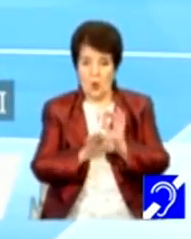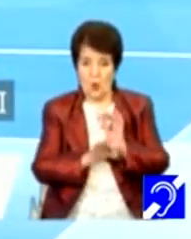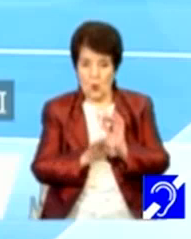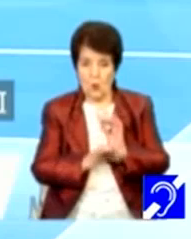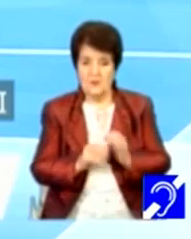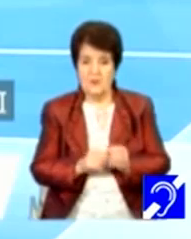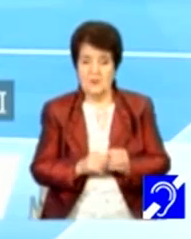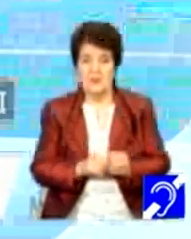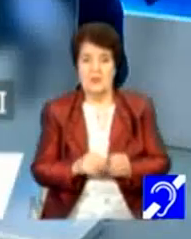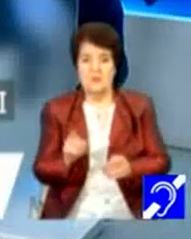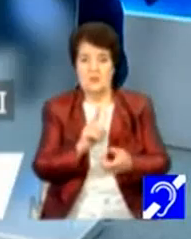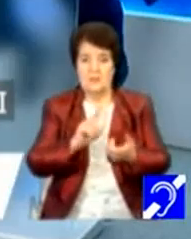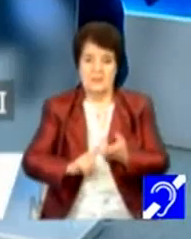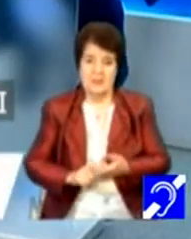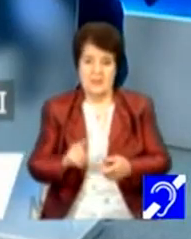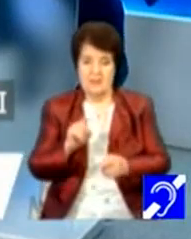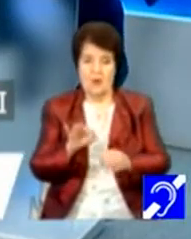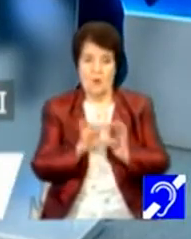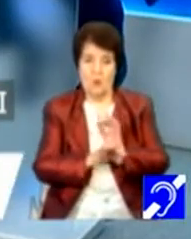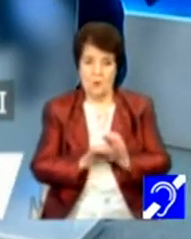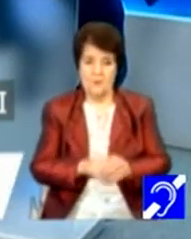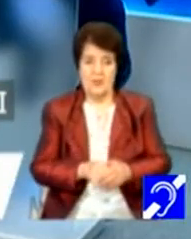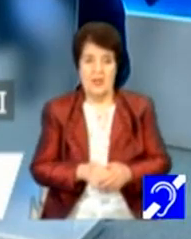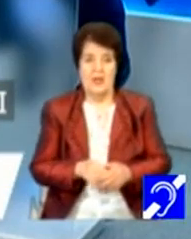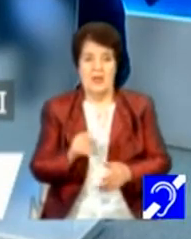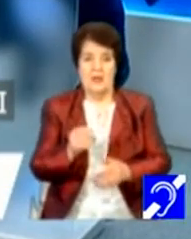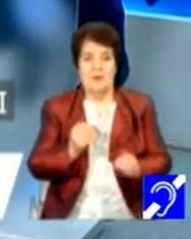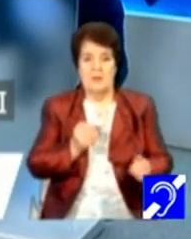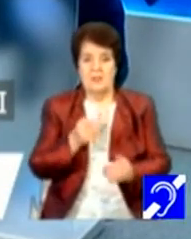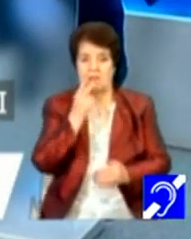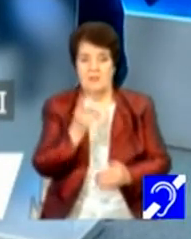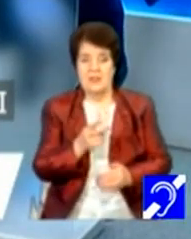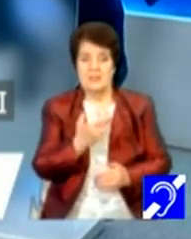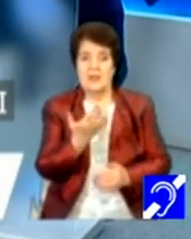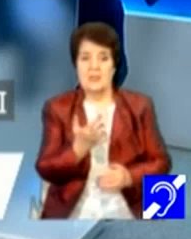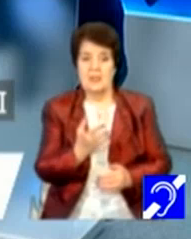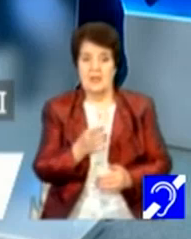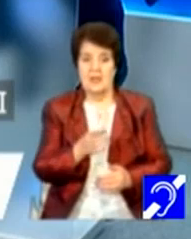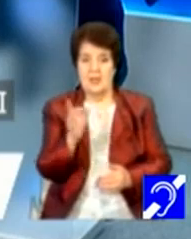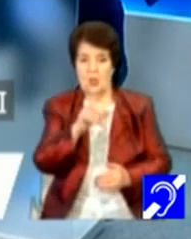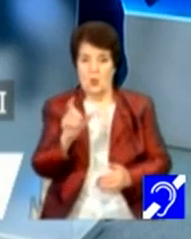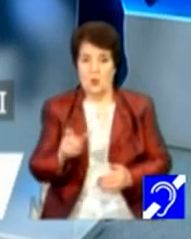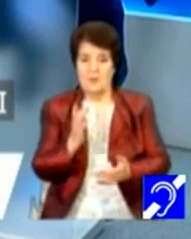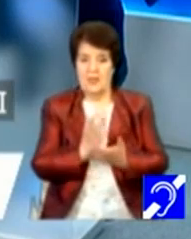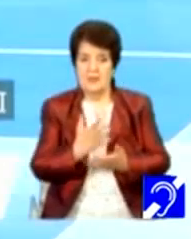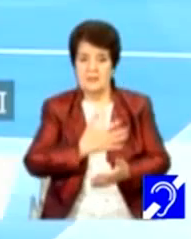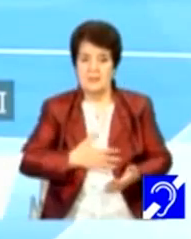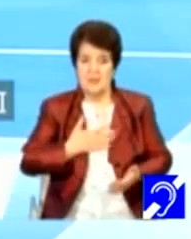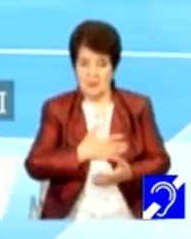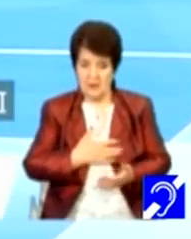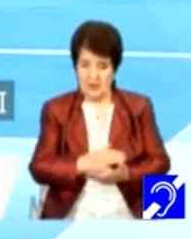protecția cetățenilor de corupție, ca să spunem așa. Da. Am văzut mai devreme câtă lume este amărâtă, cum spuneam,